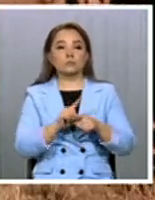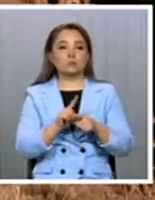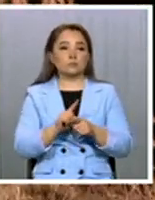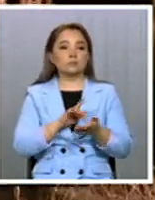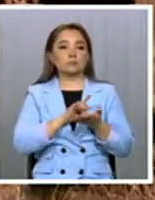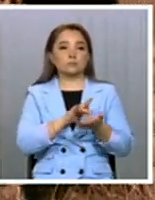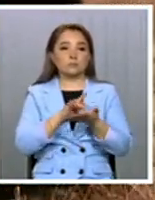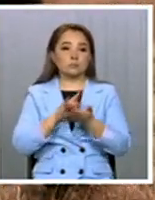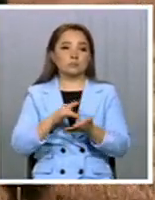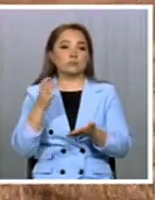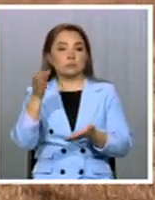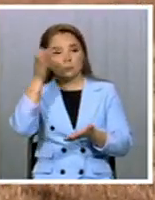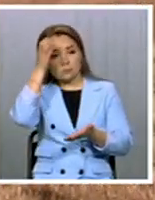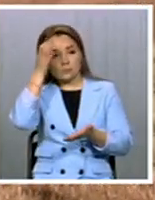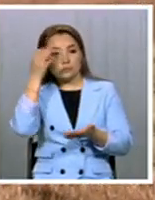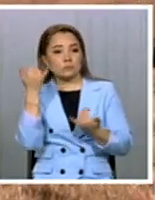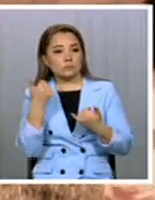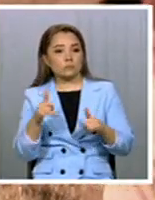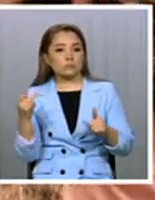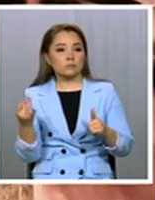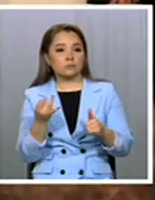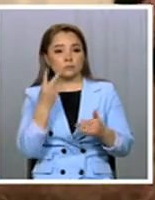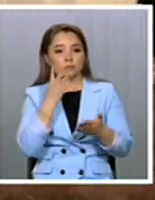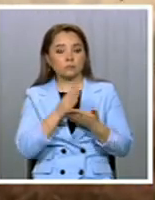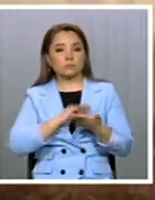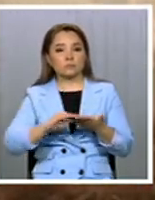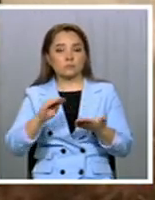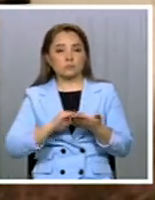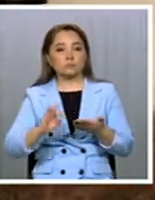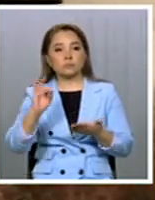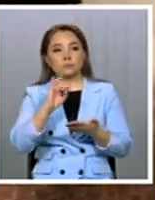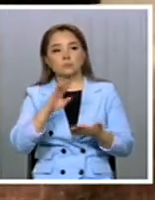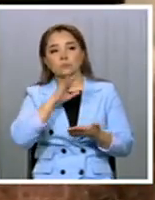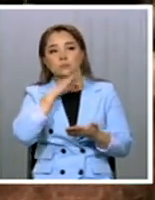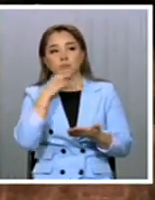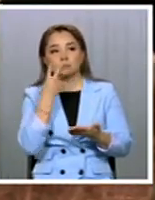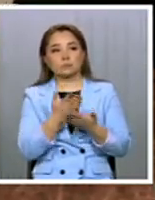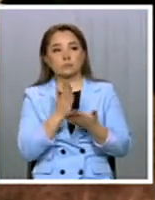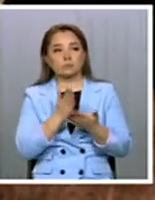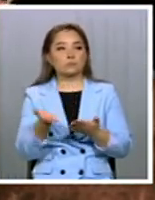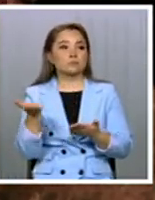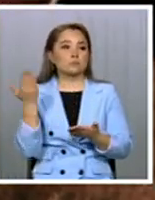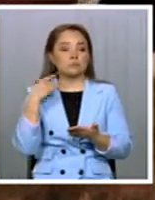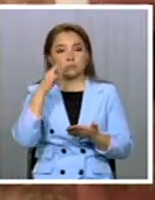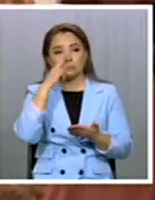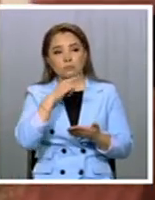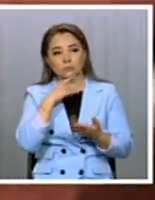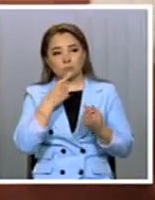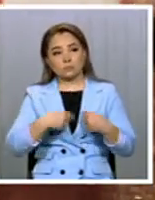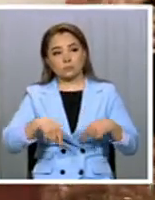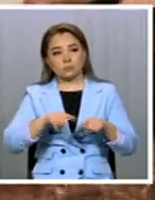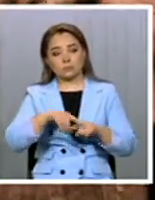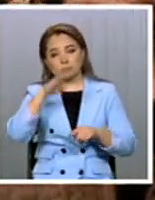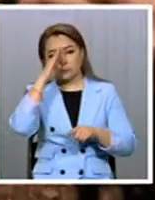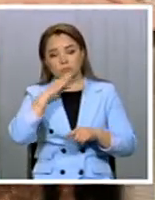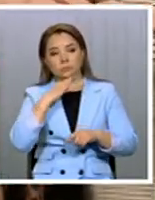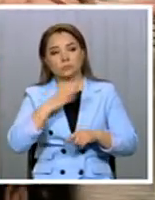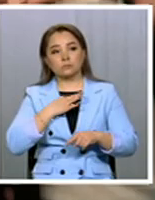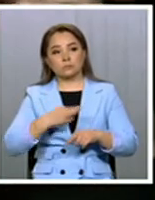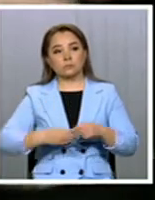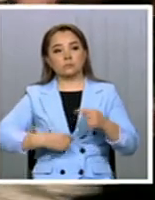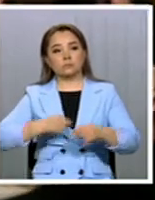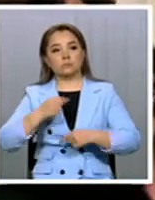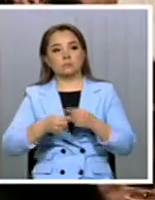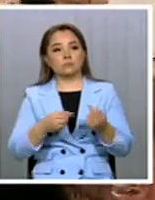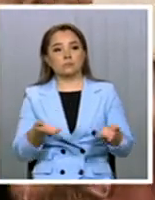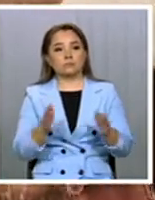таң қалдырып отырған. Бұл туралы жазба деректер де көп кездеседі. Байырғы қазақ қоғамында әкенің балаға қалдыратын мұрасының белгілі бір